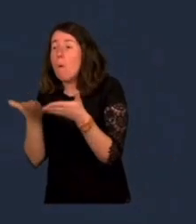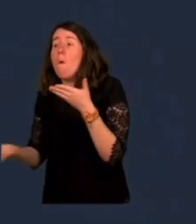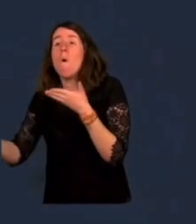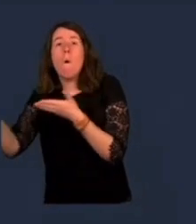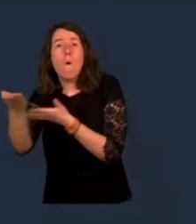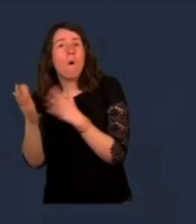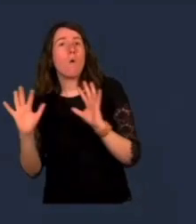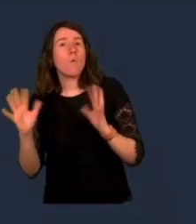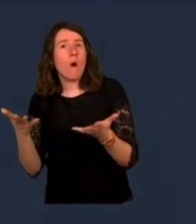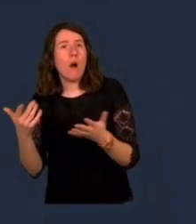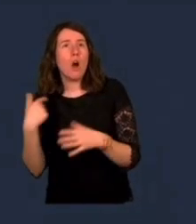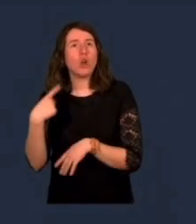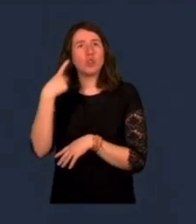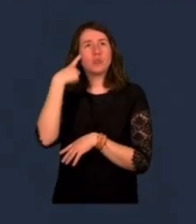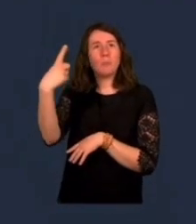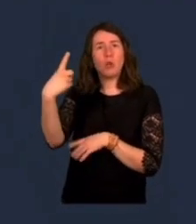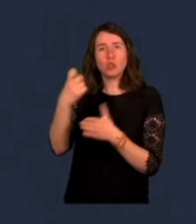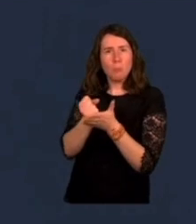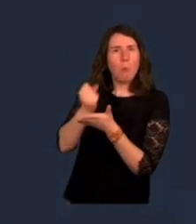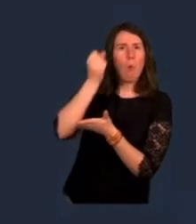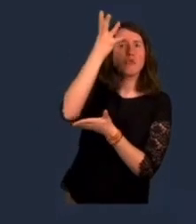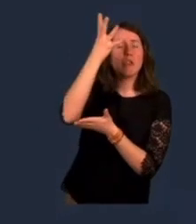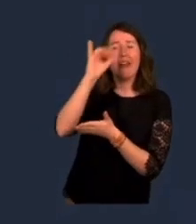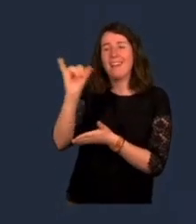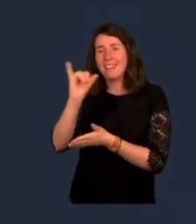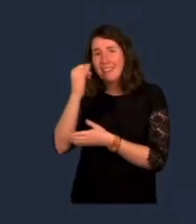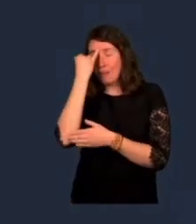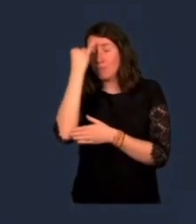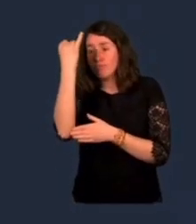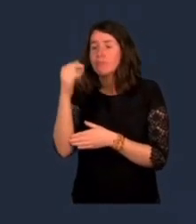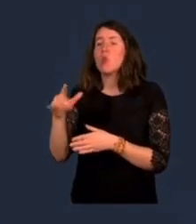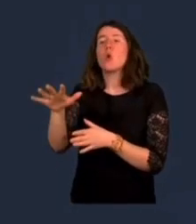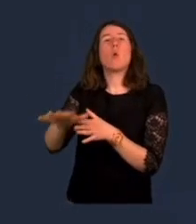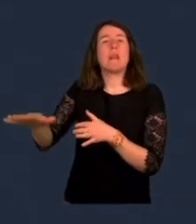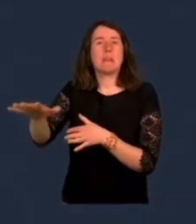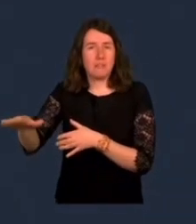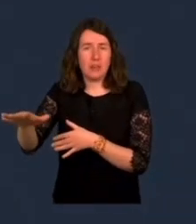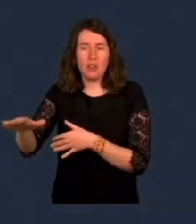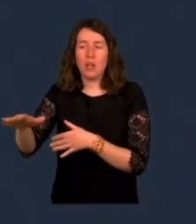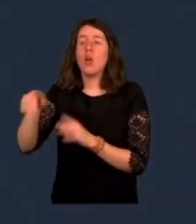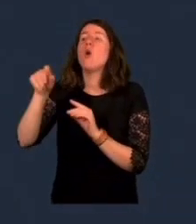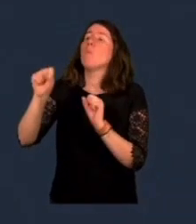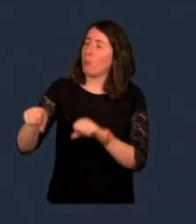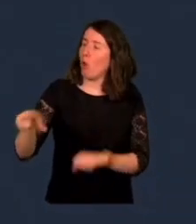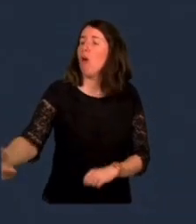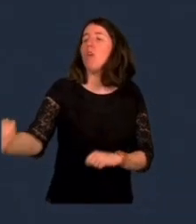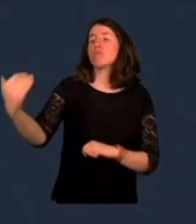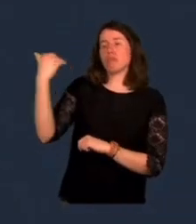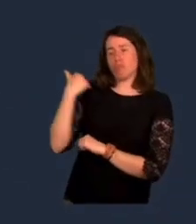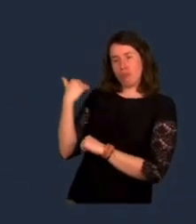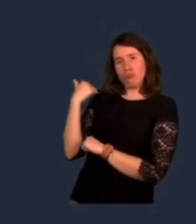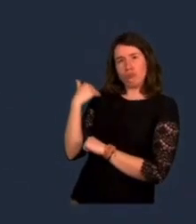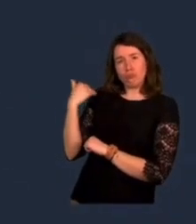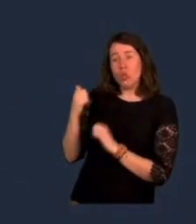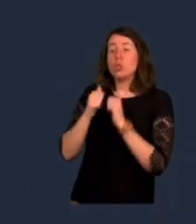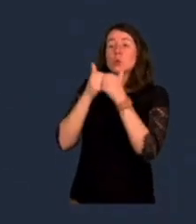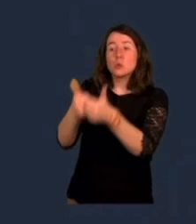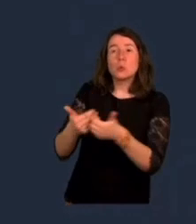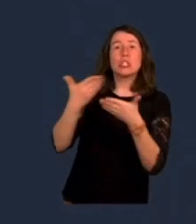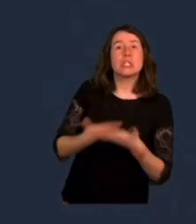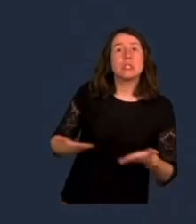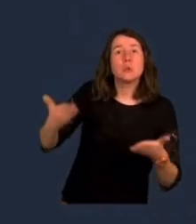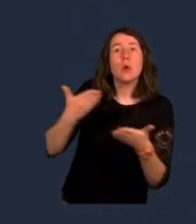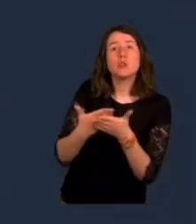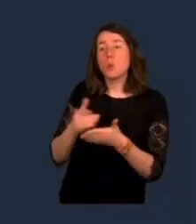aux collectivités locales de porter ces projets et d'éventuellement solliciter l'aide de la région qui, au cas par cas,